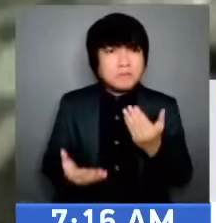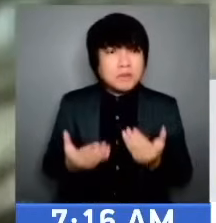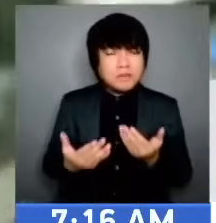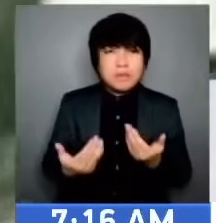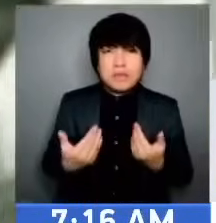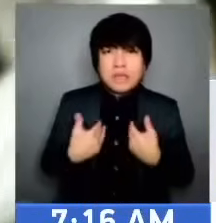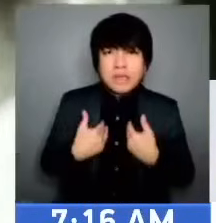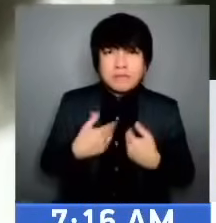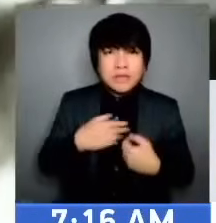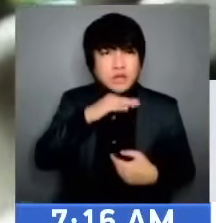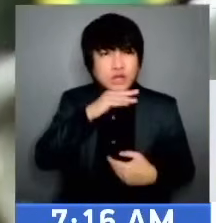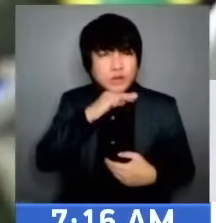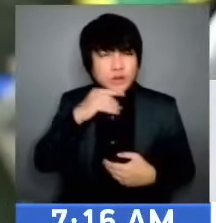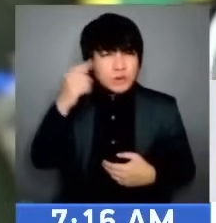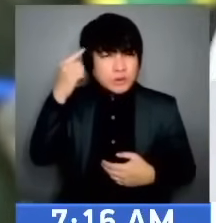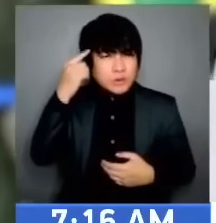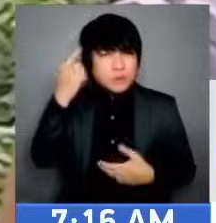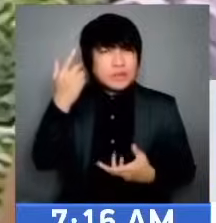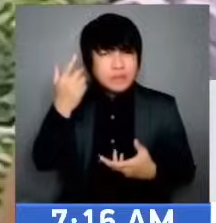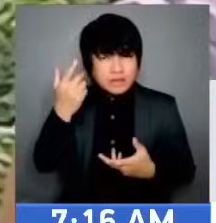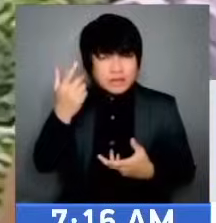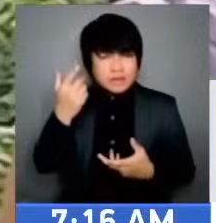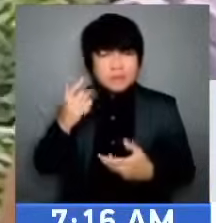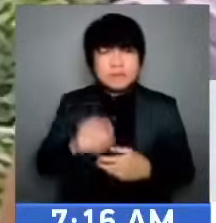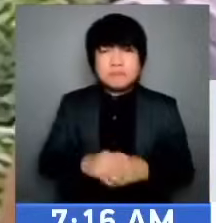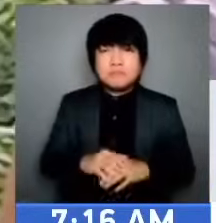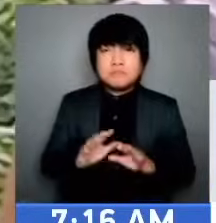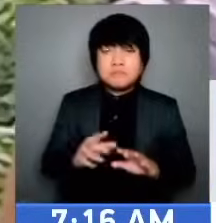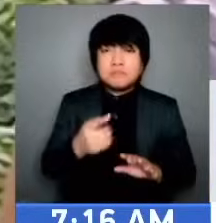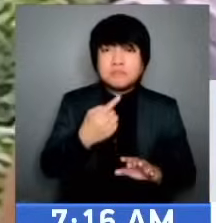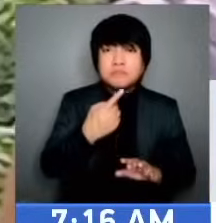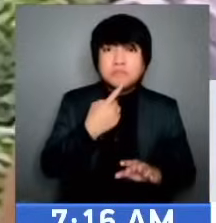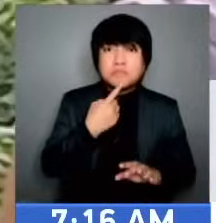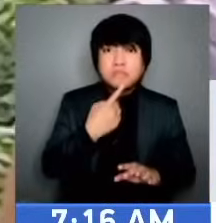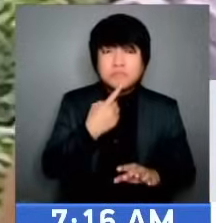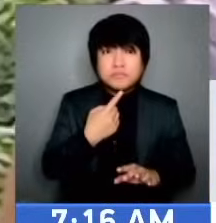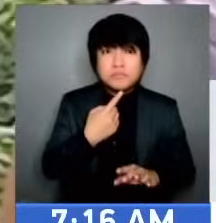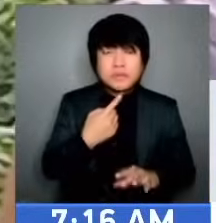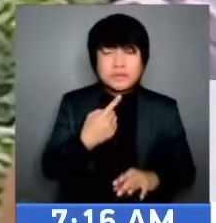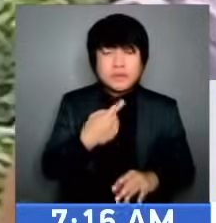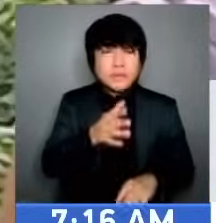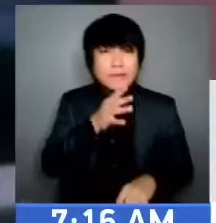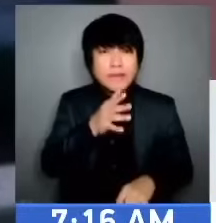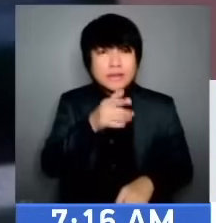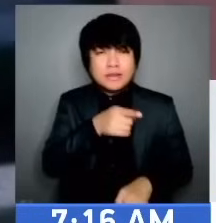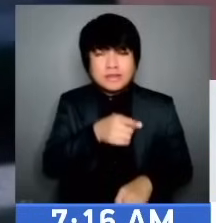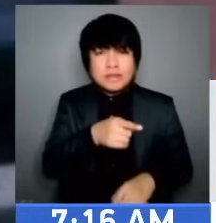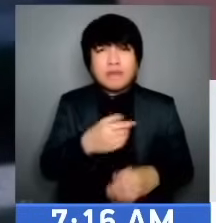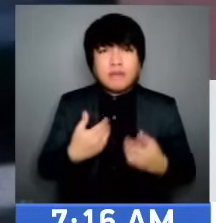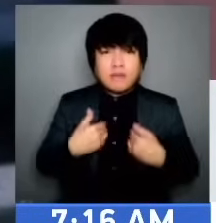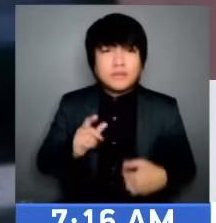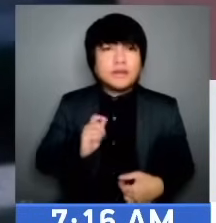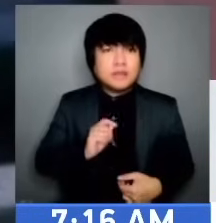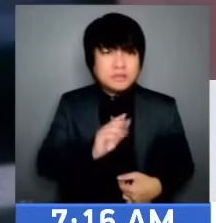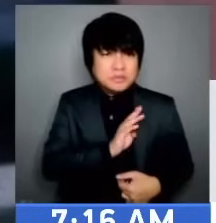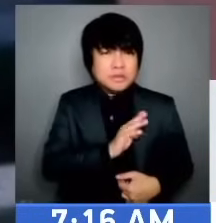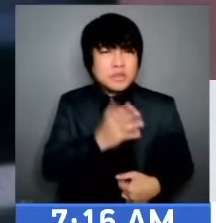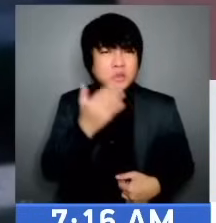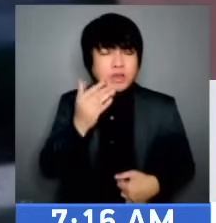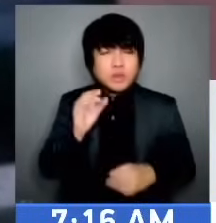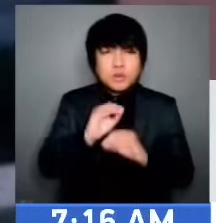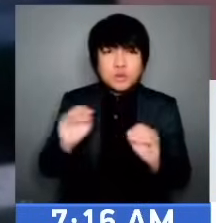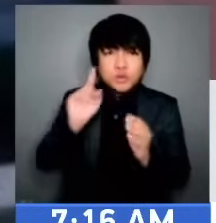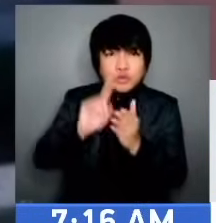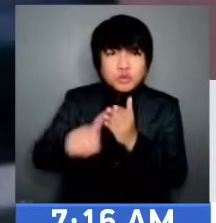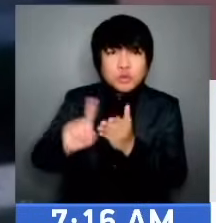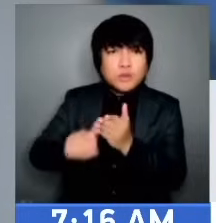Sabi ng nanay ng bata, posible naman daw na nagka-TB talaga ang anak dahil hindi naman daw niya ito napapacheck up noon. Pero nananatili raw ang